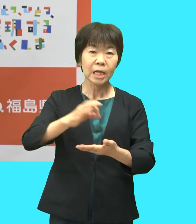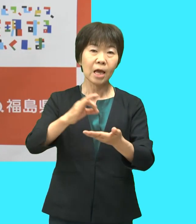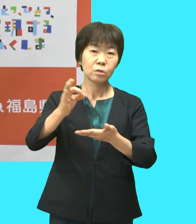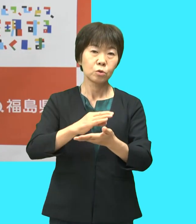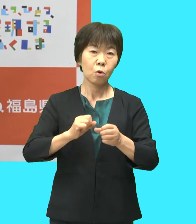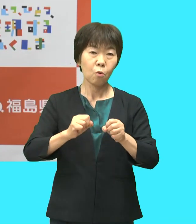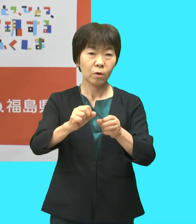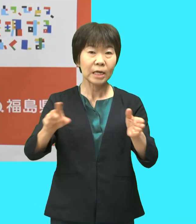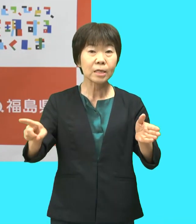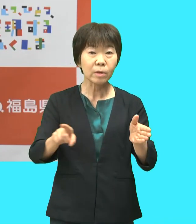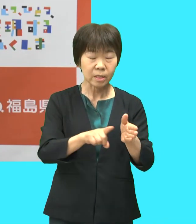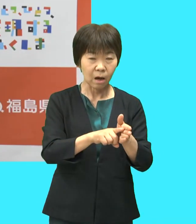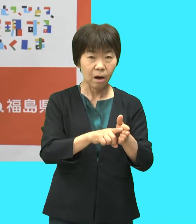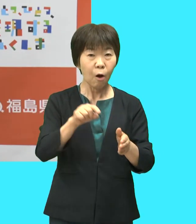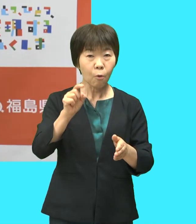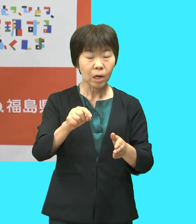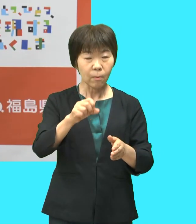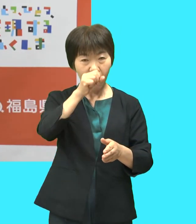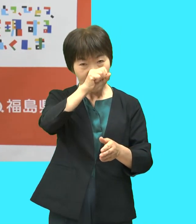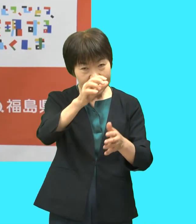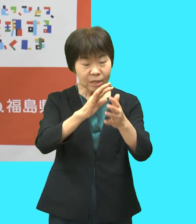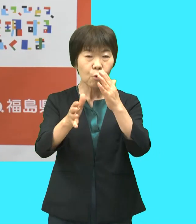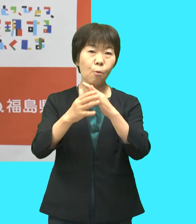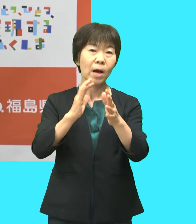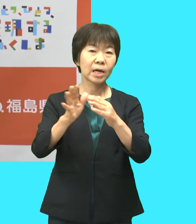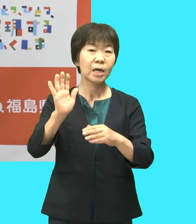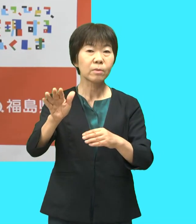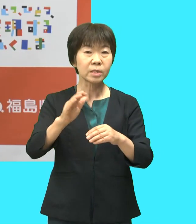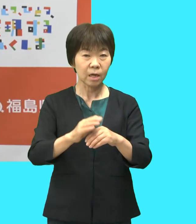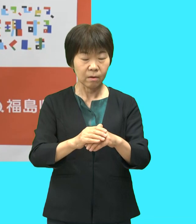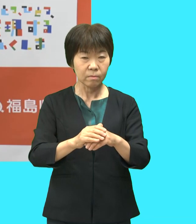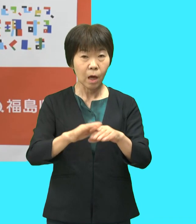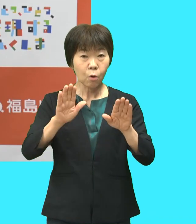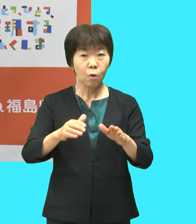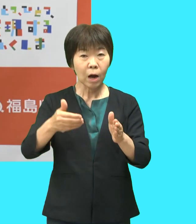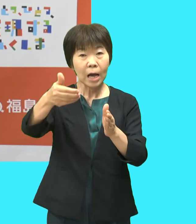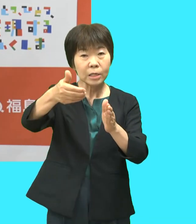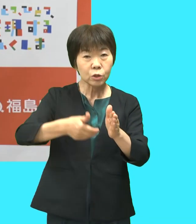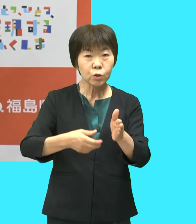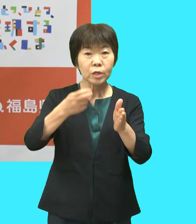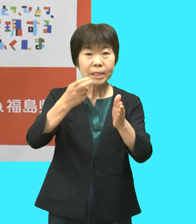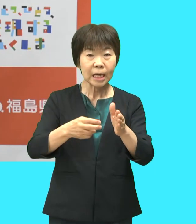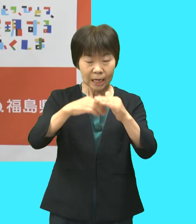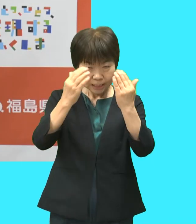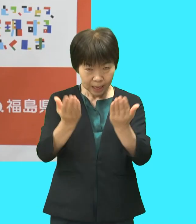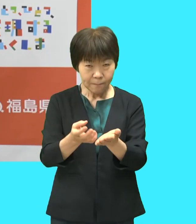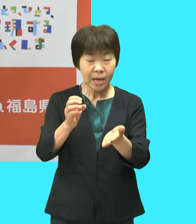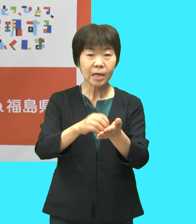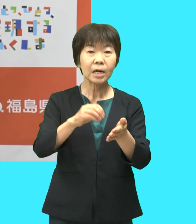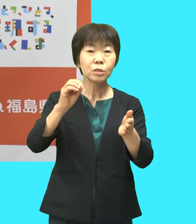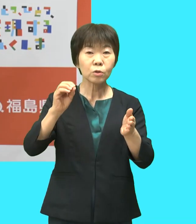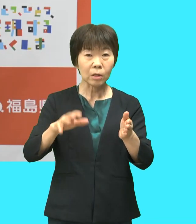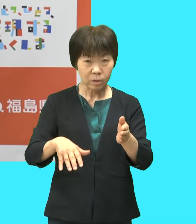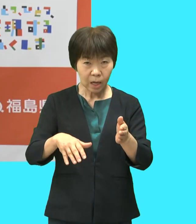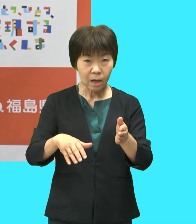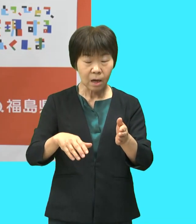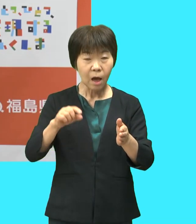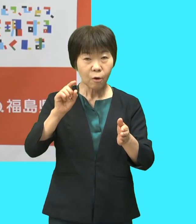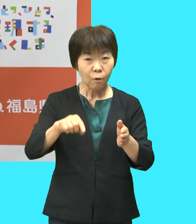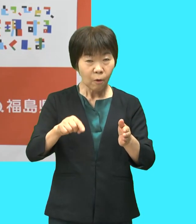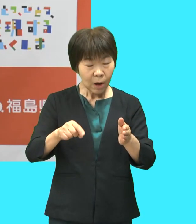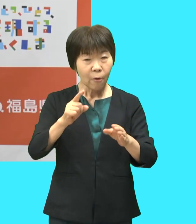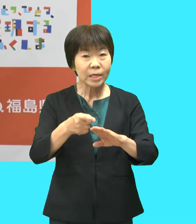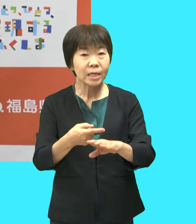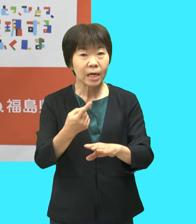が、好評であります。で、今回輸入規制が全面解除ということでありますので、この機を逃さ